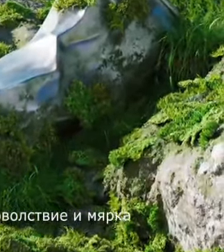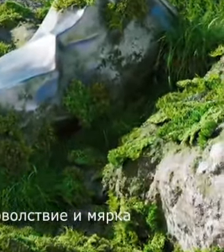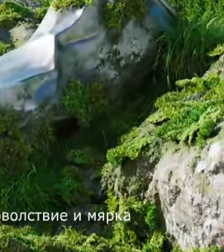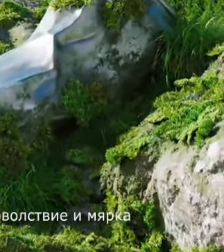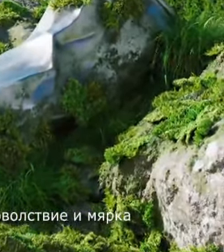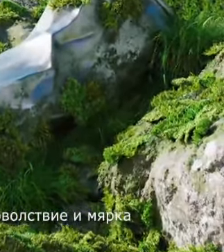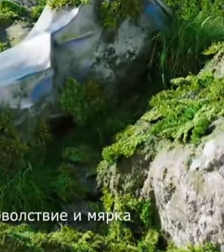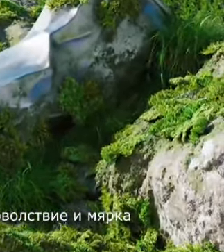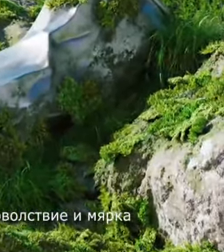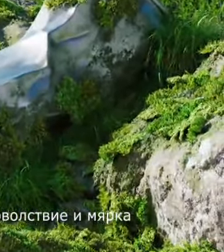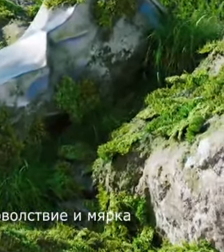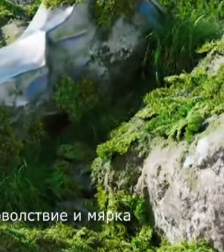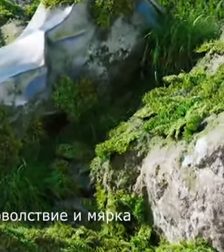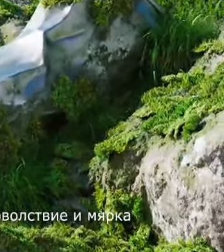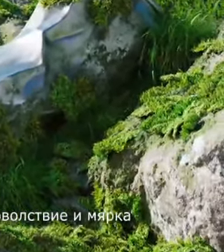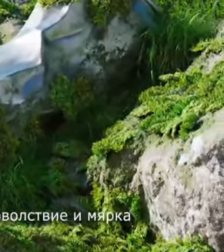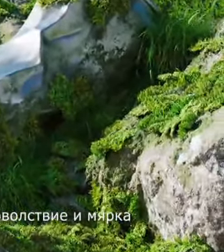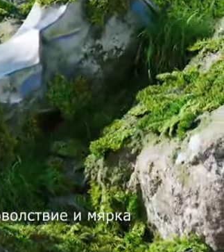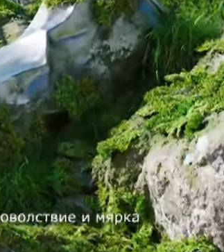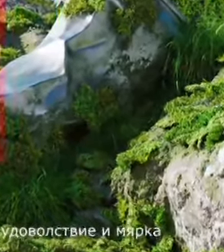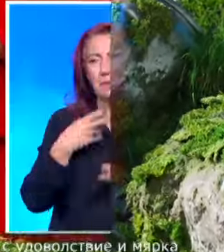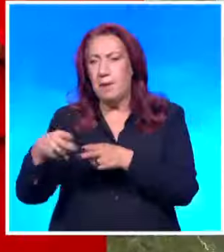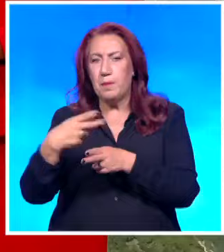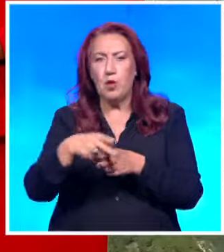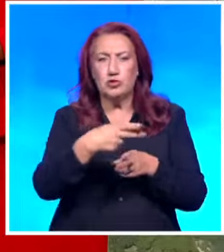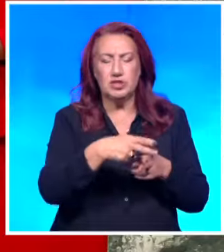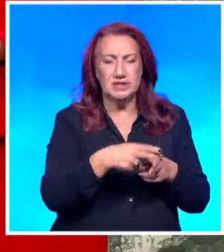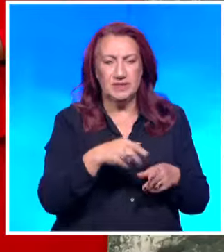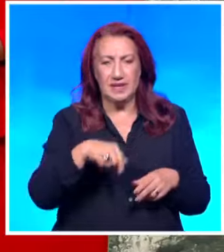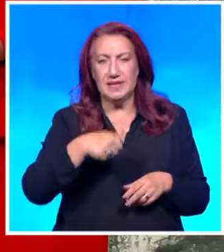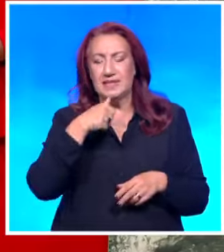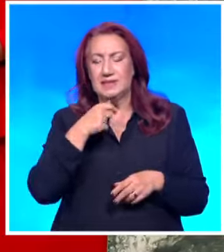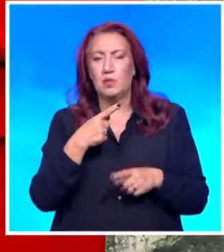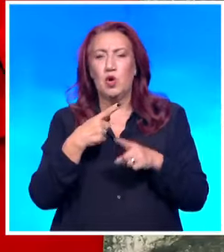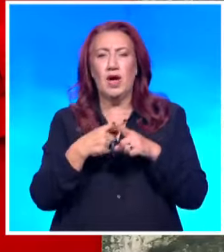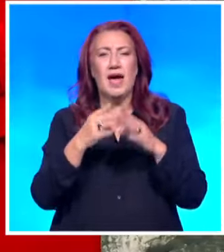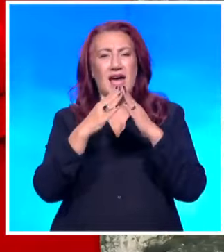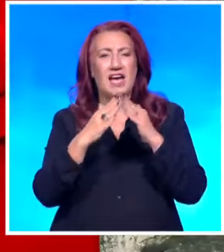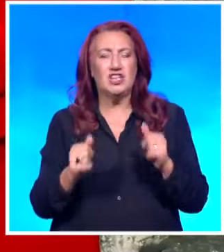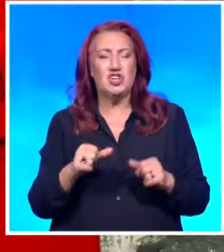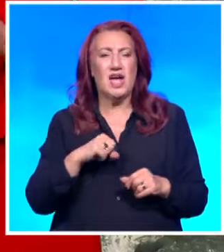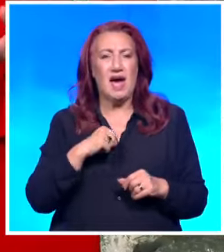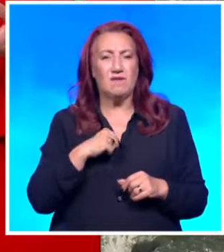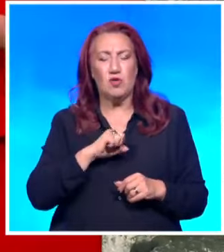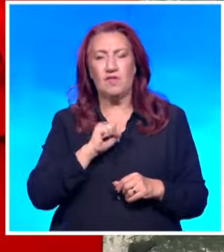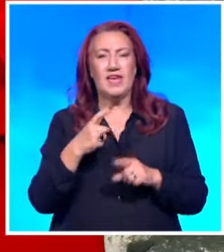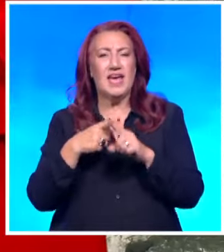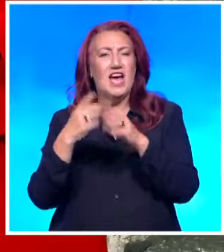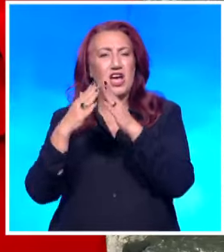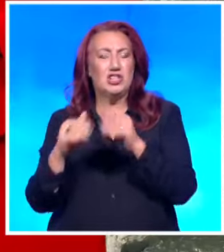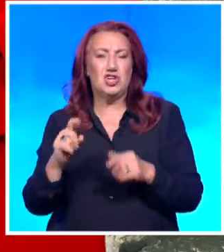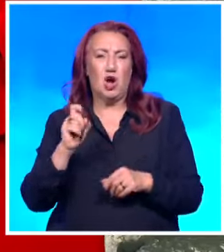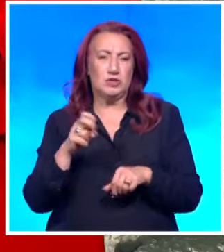на август ще има акция по почистване локациите за тази събота са хижа яворов и хижа гоце делчев да изчистим